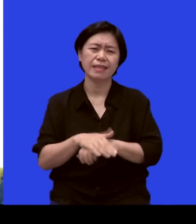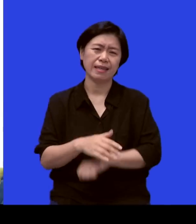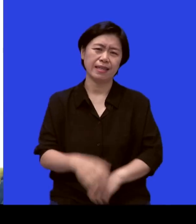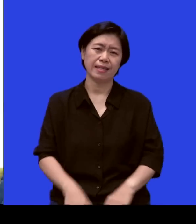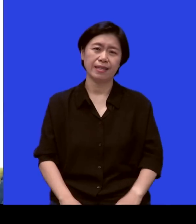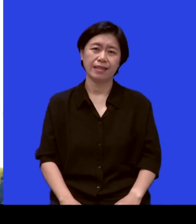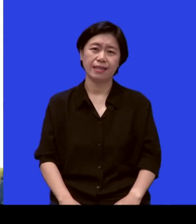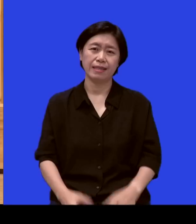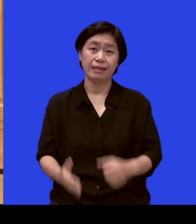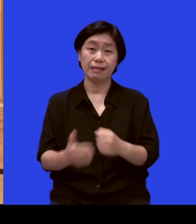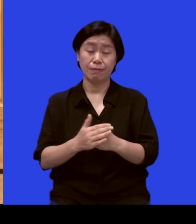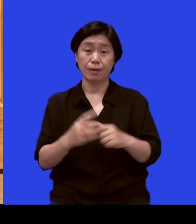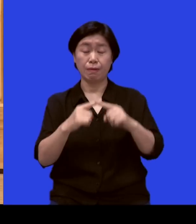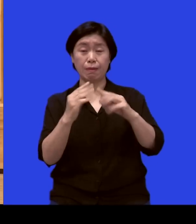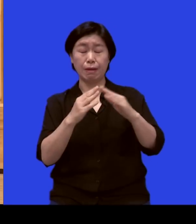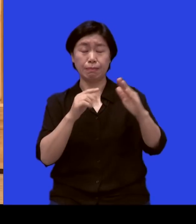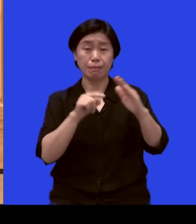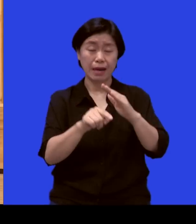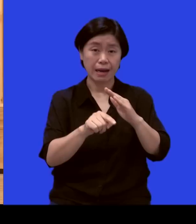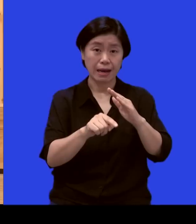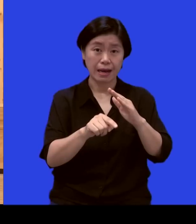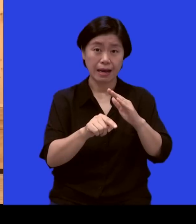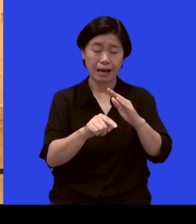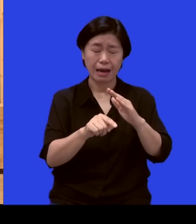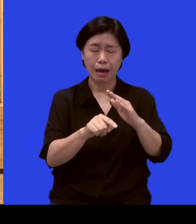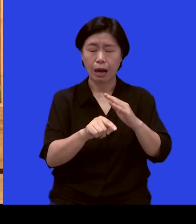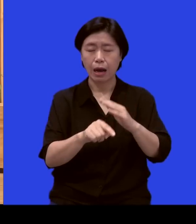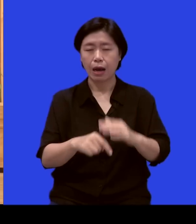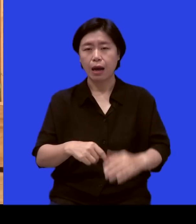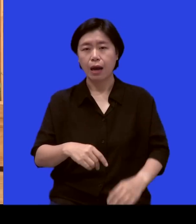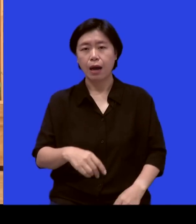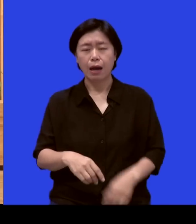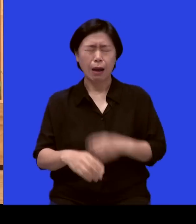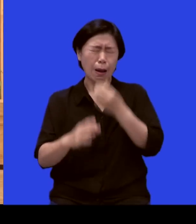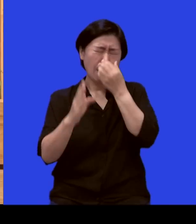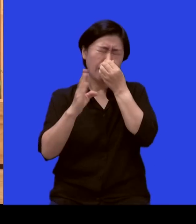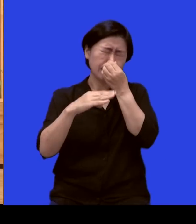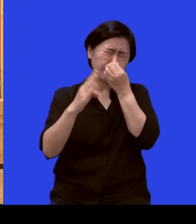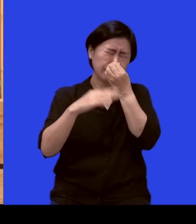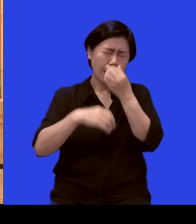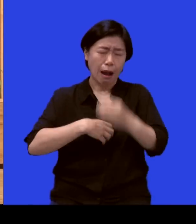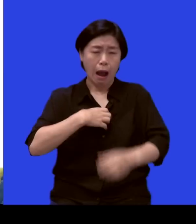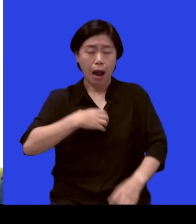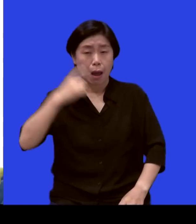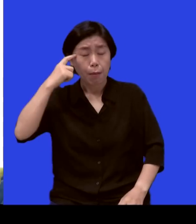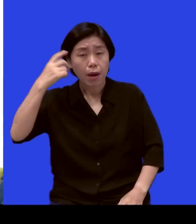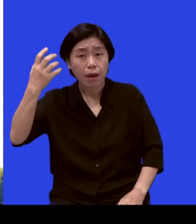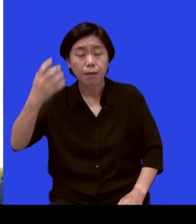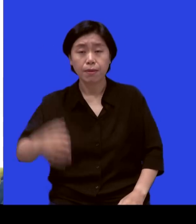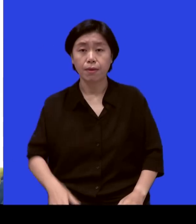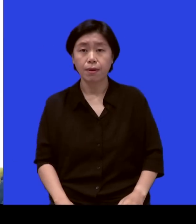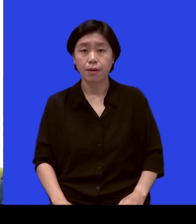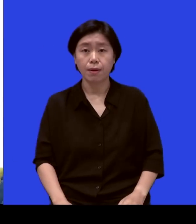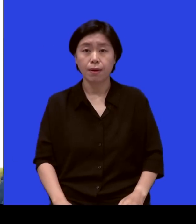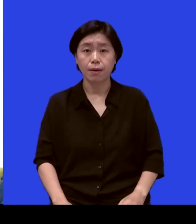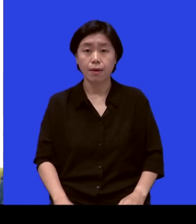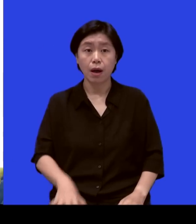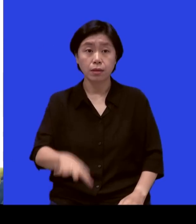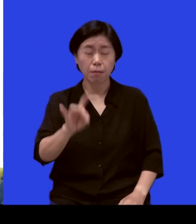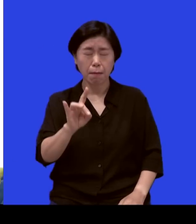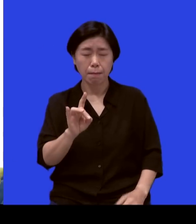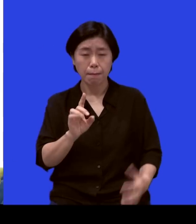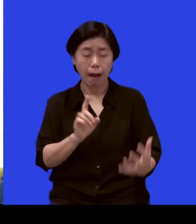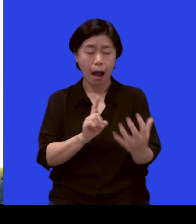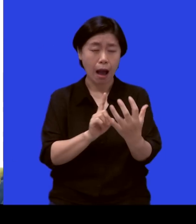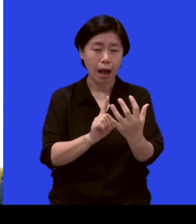스타일입니다. 네. 그러니까 처음에 딱 들어가면은 너무 힘들지. 이 그 압박감, 그렇죠, 그렇죠. 막 두통. 처음에는 한 10분은 두통이 생겨요,